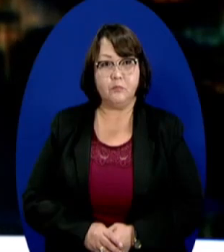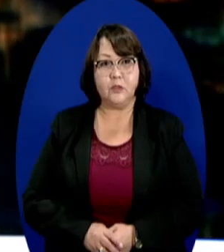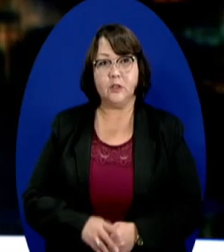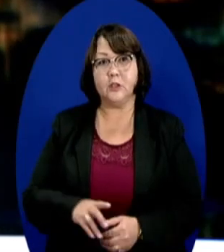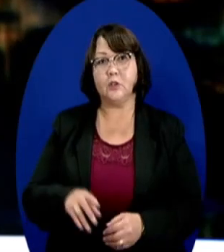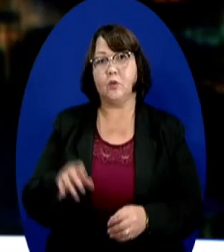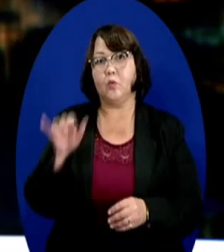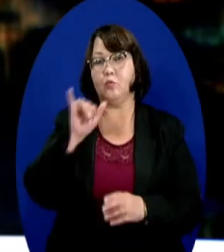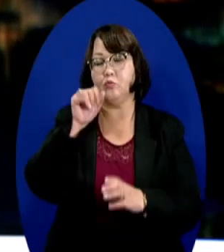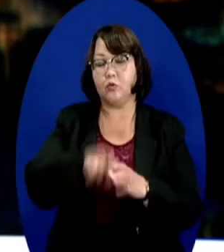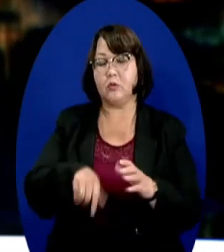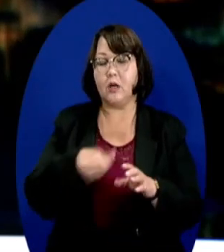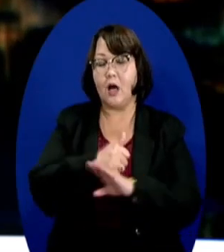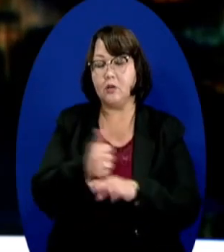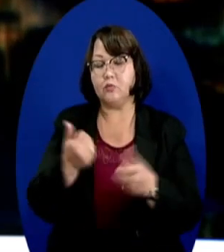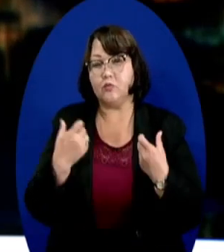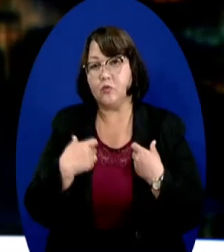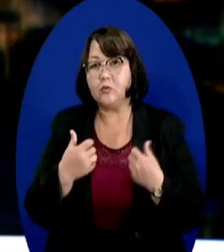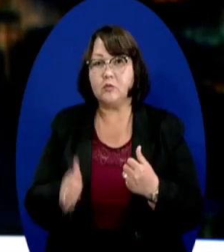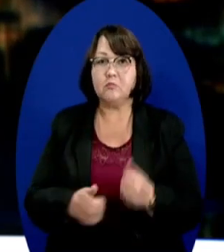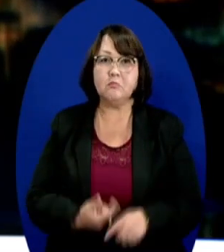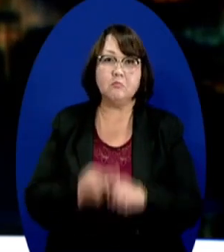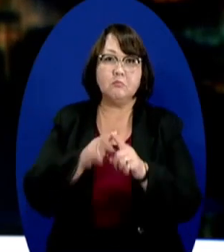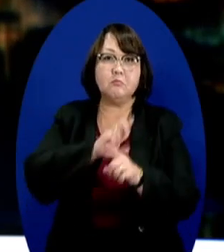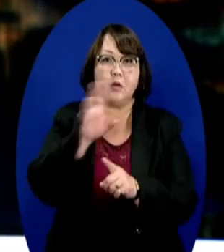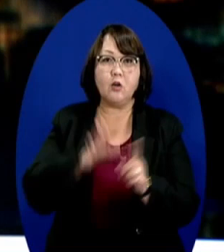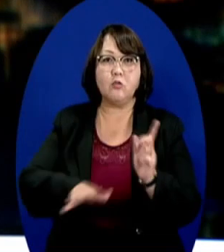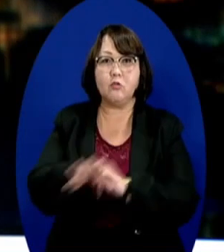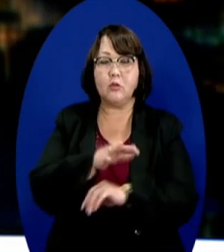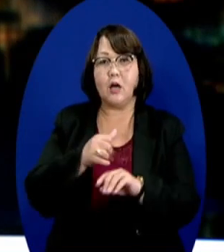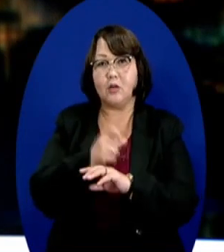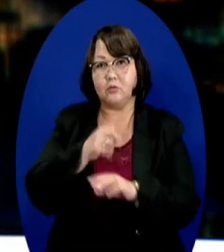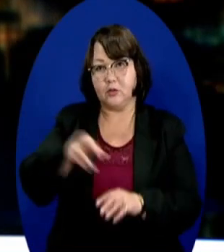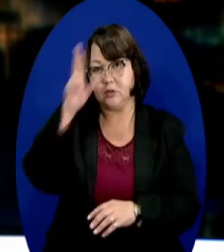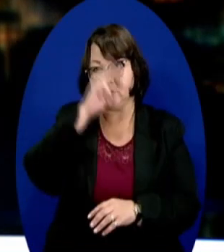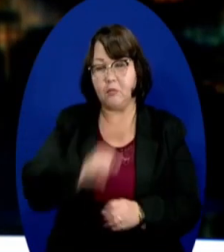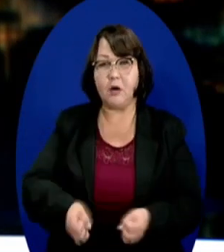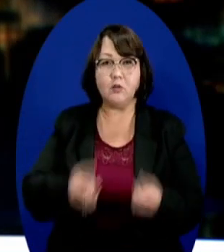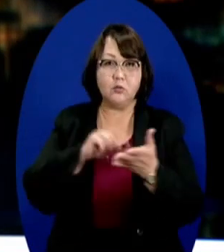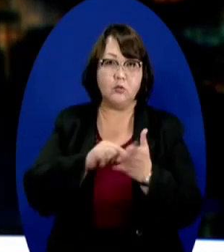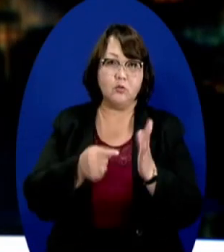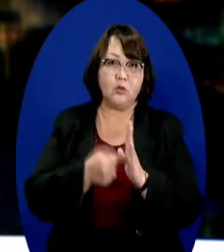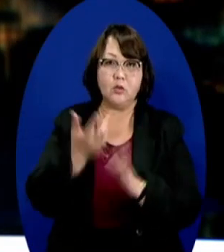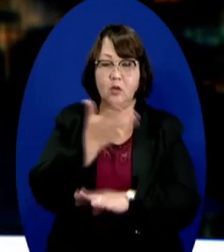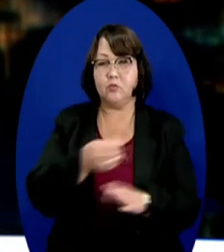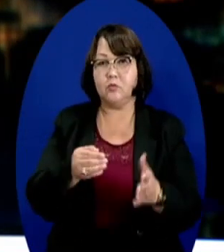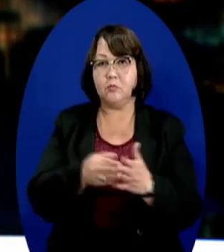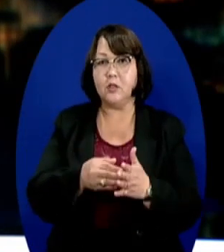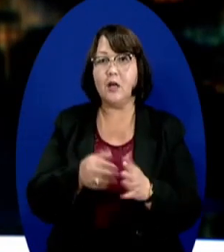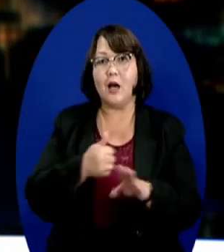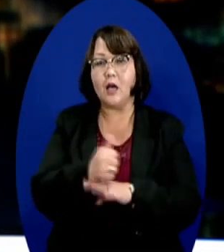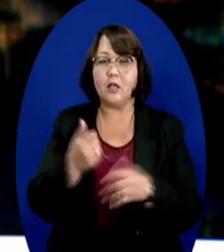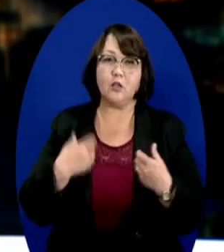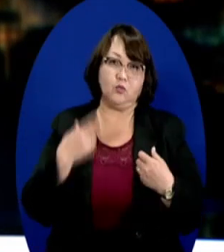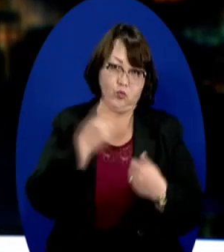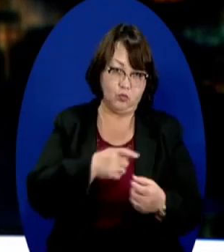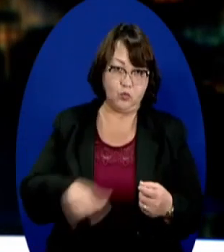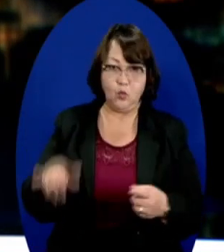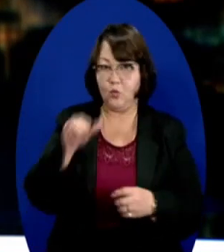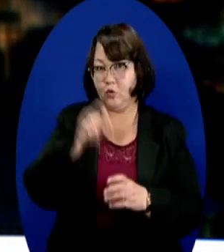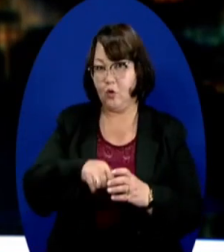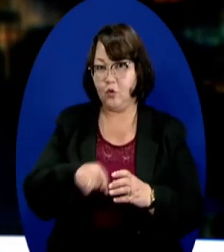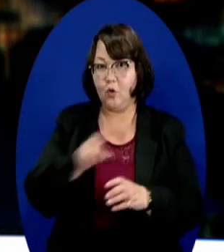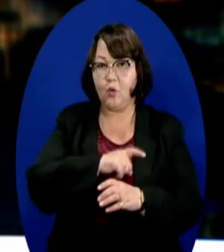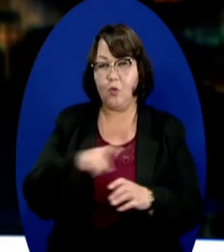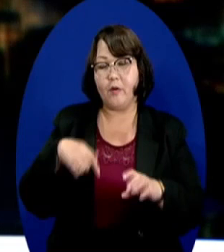За энэ жил дотоодын аялал жуулчлал идэвхжинэ. Байгаль орчин аялал жуулчлалын яамнаас гаргасан тооцоогоор 500 мянга орчим аялагчид дотооддоо хувийн аялал хийх